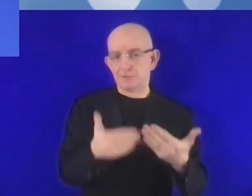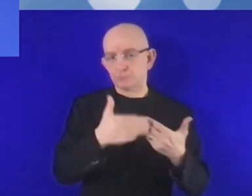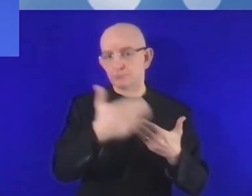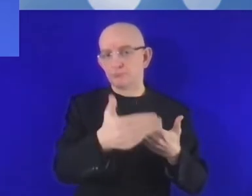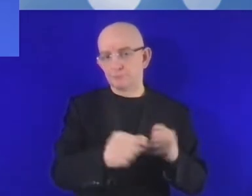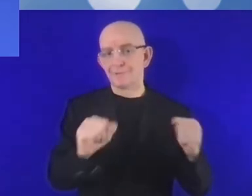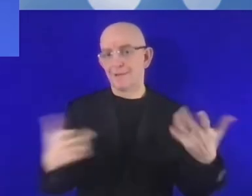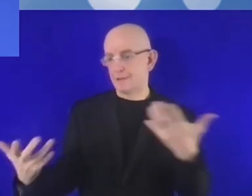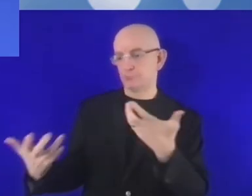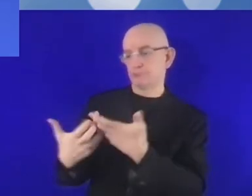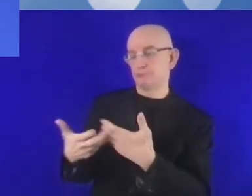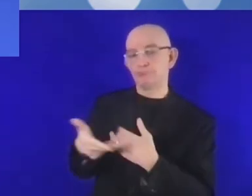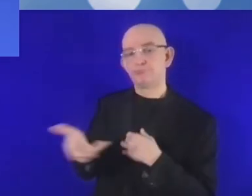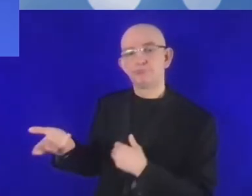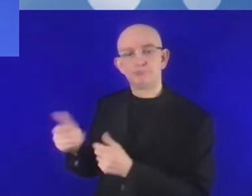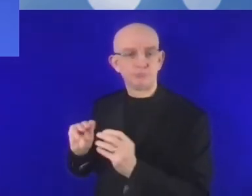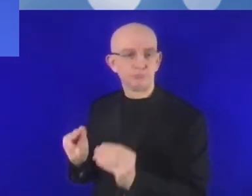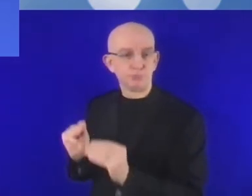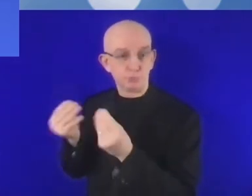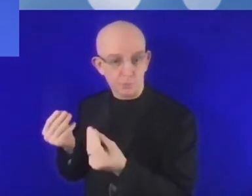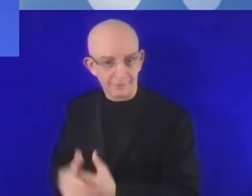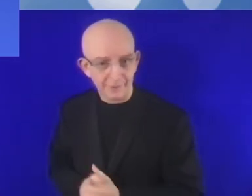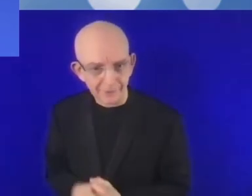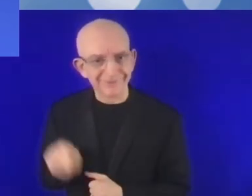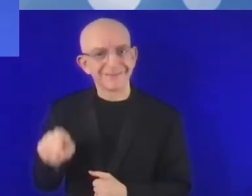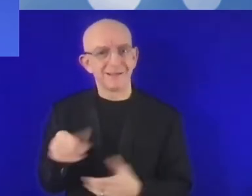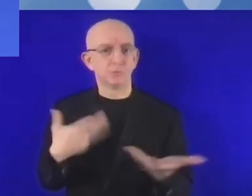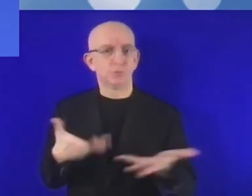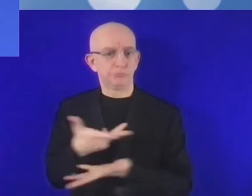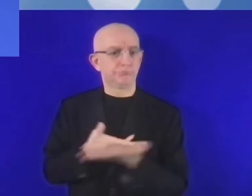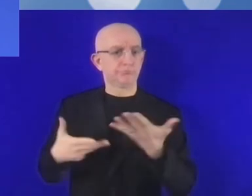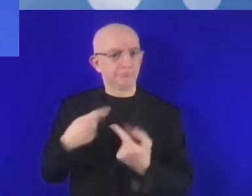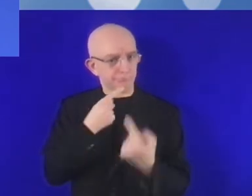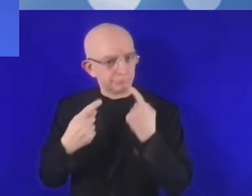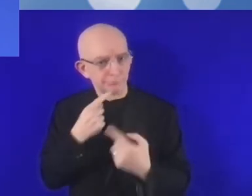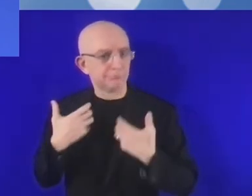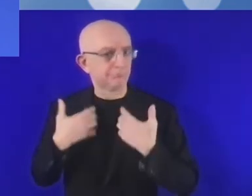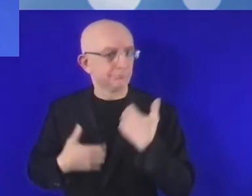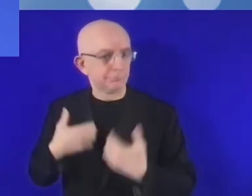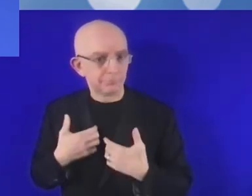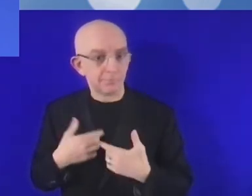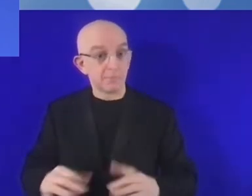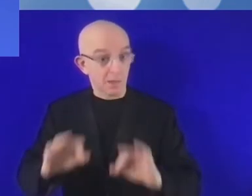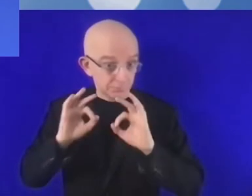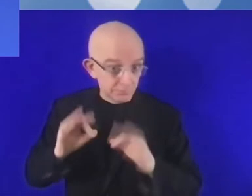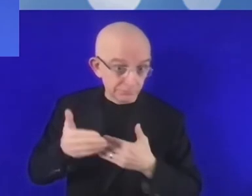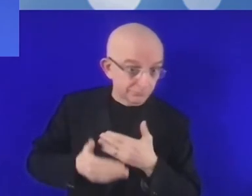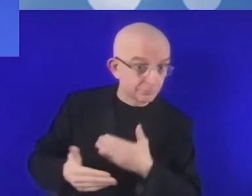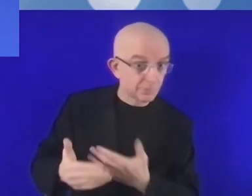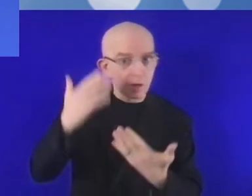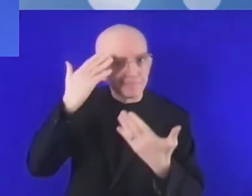كبولنديين، وكانت الجلسة قاعة الجلسة مليئة بالمشاركين،